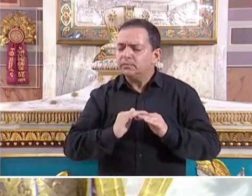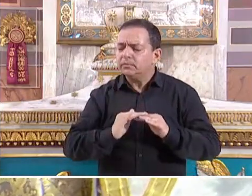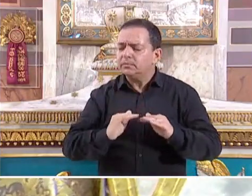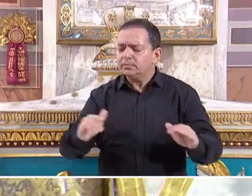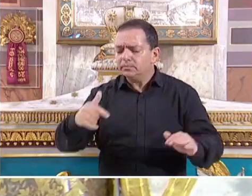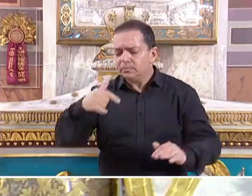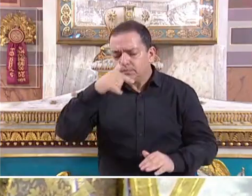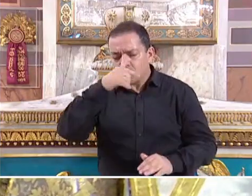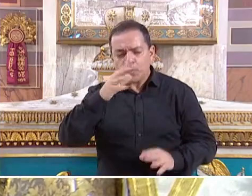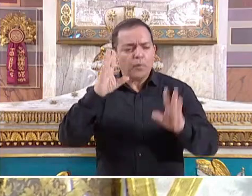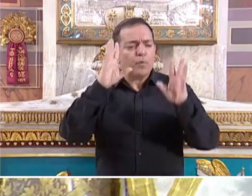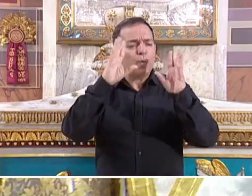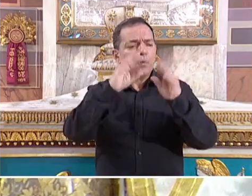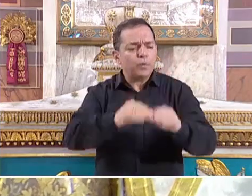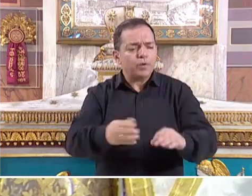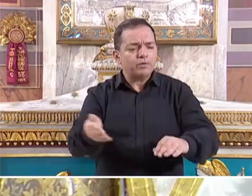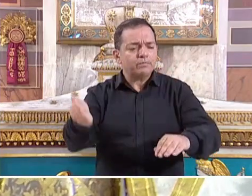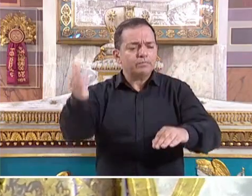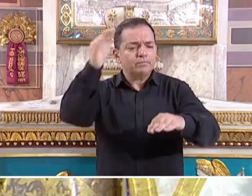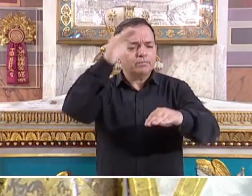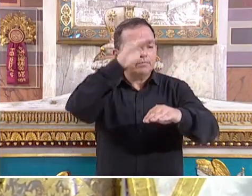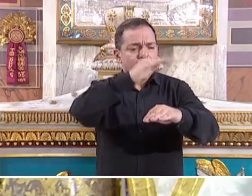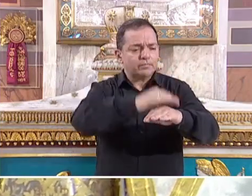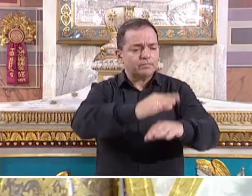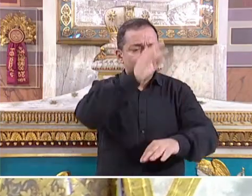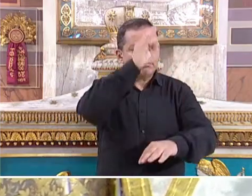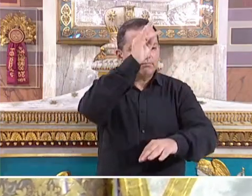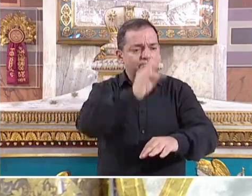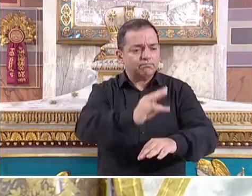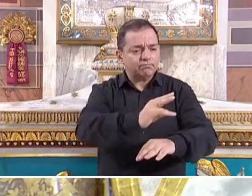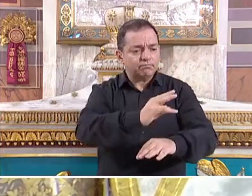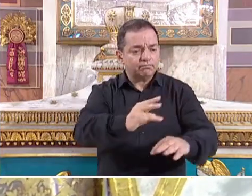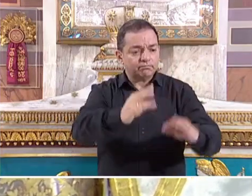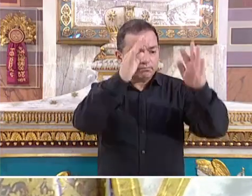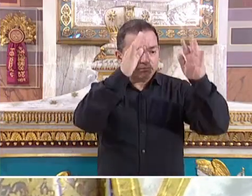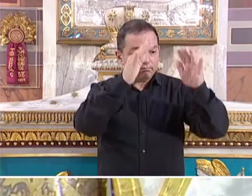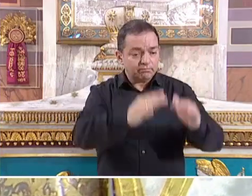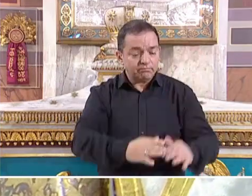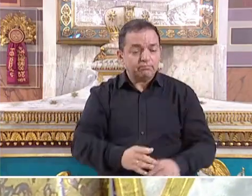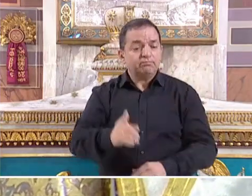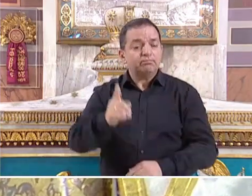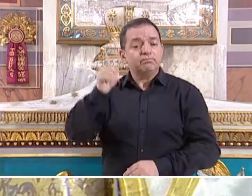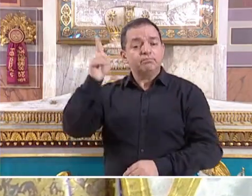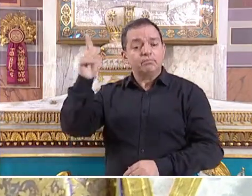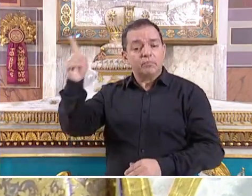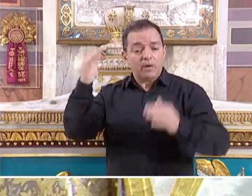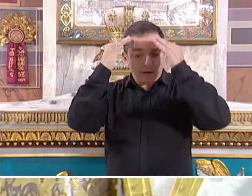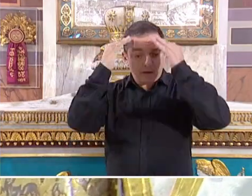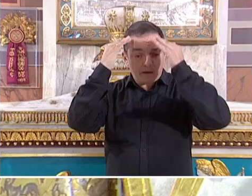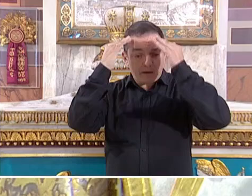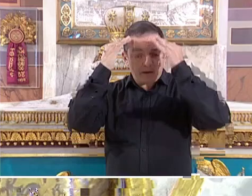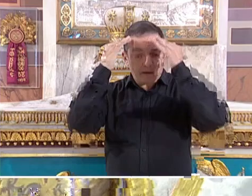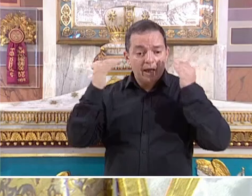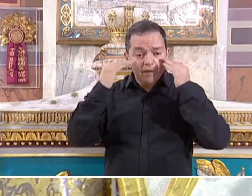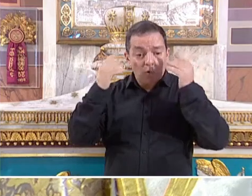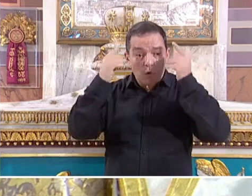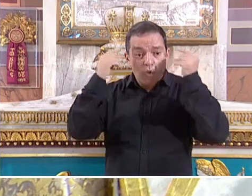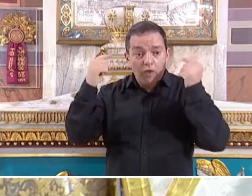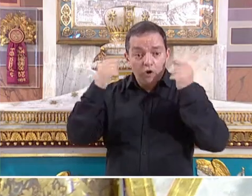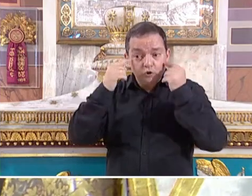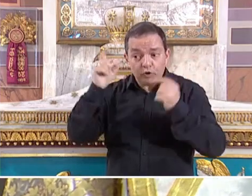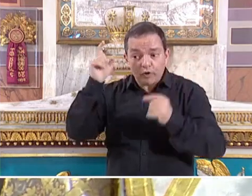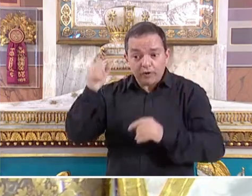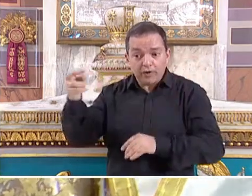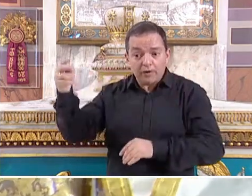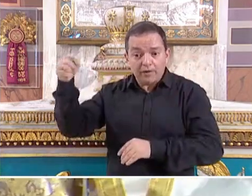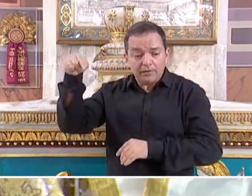της χειροτονίας Σου, θα ήθελα από την Θεοβάδιστη Αίγυπτο να Σου προσφέρω